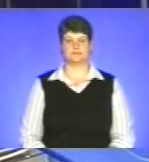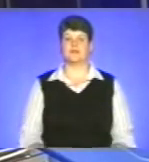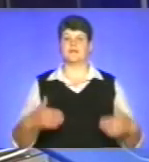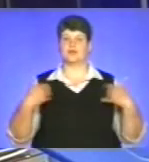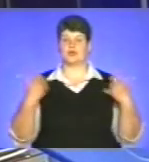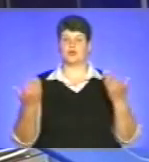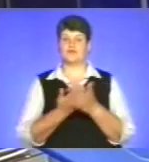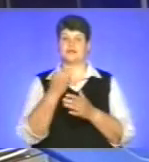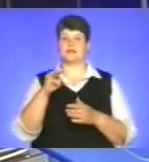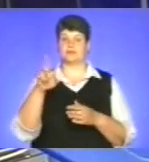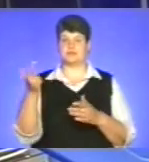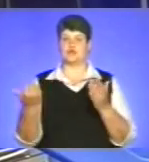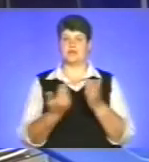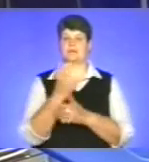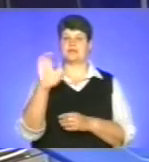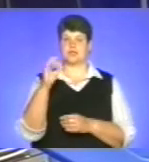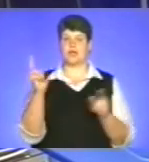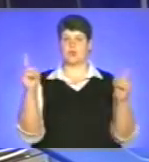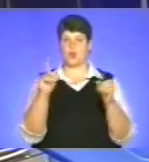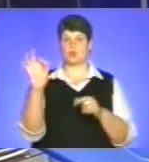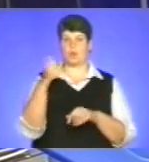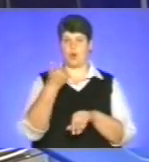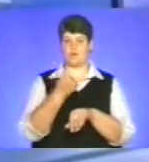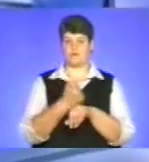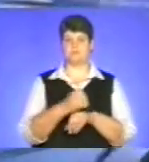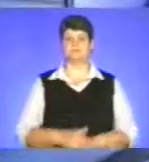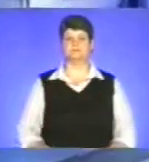Вітаю, Вісті ТТБ. З новинами середи. Коротко про головне.